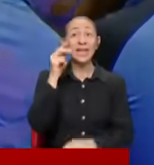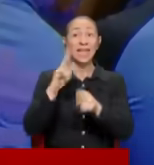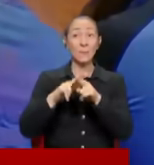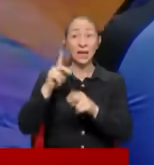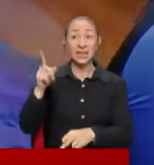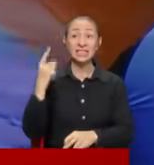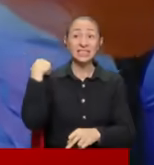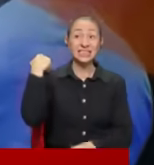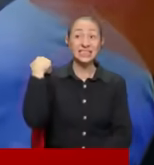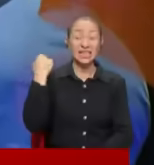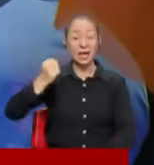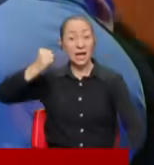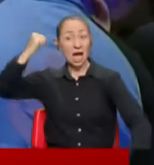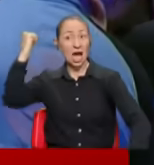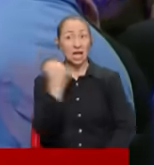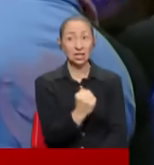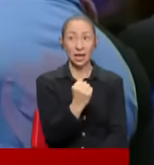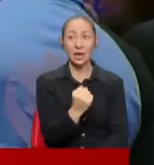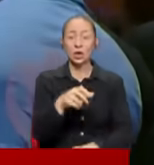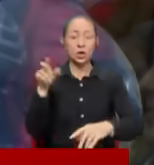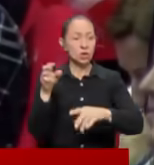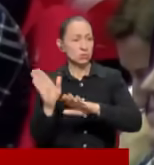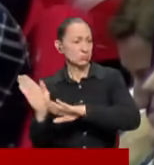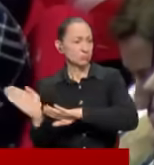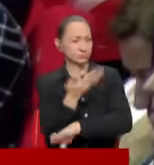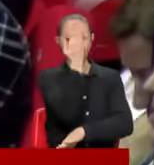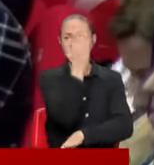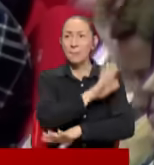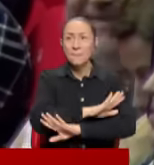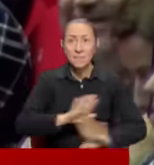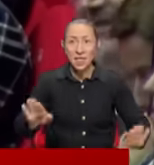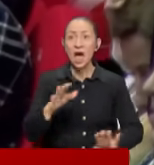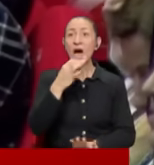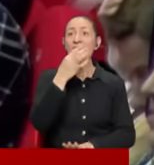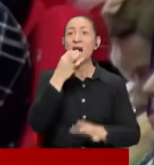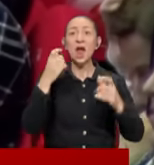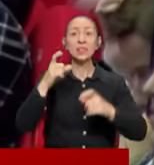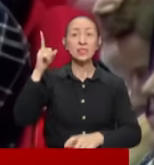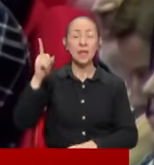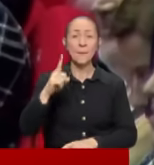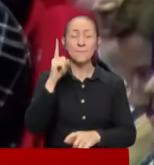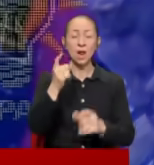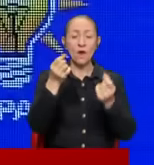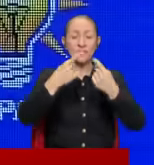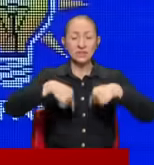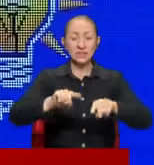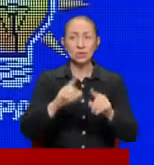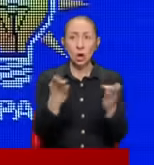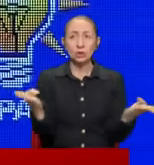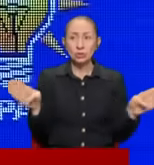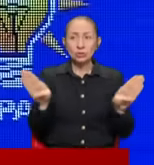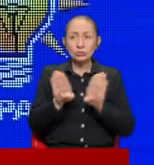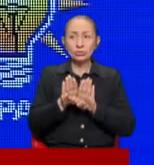Kemal'i sırtından hançerleyerek koltuğundan indirdiler. Ankara'da bir ofisin dört